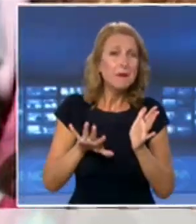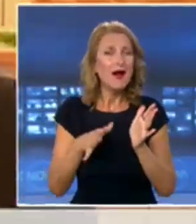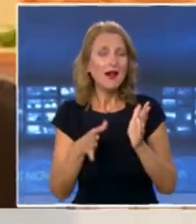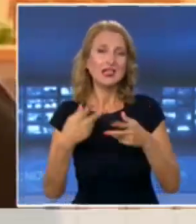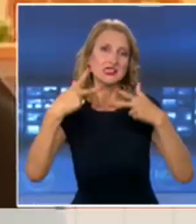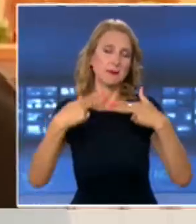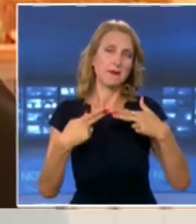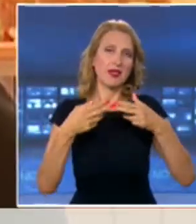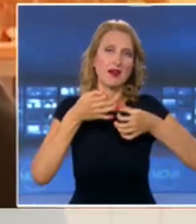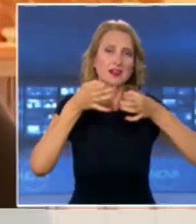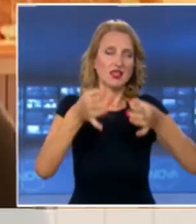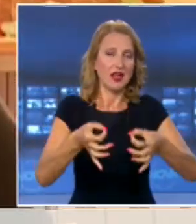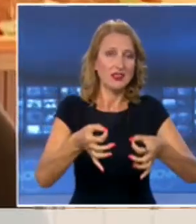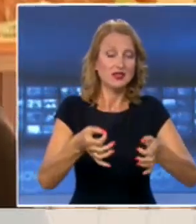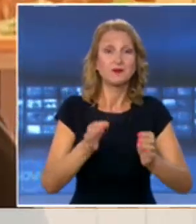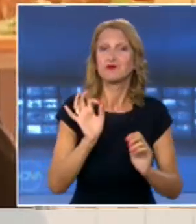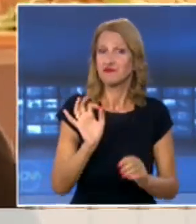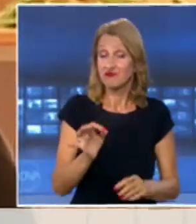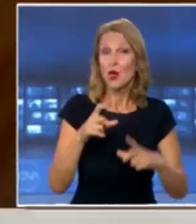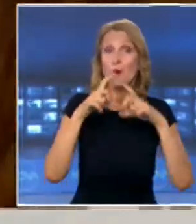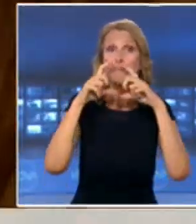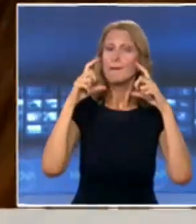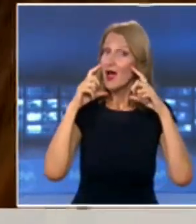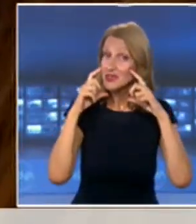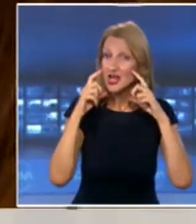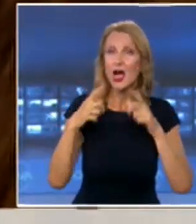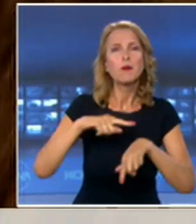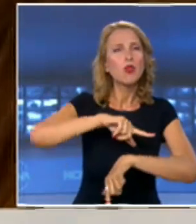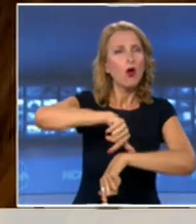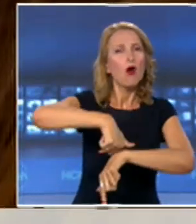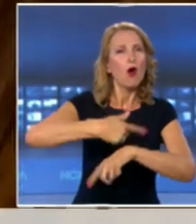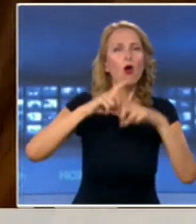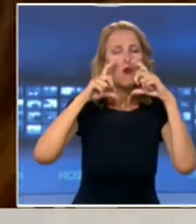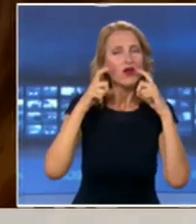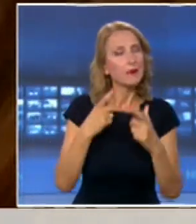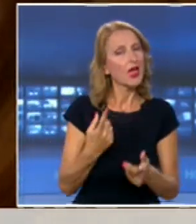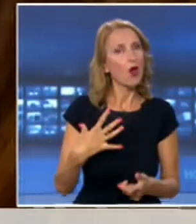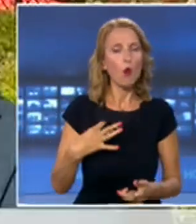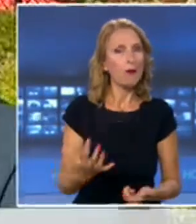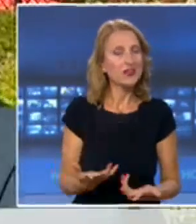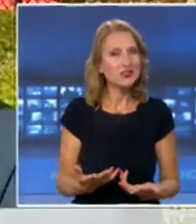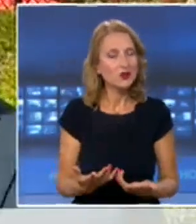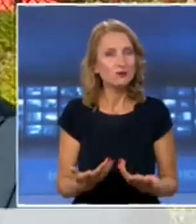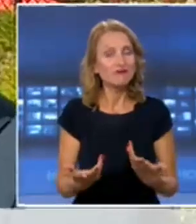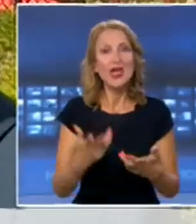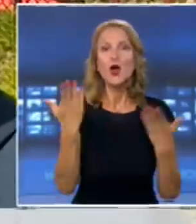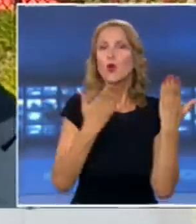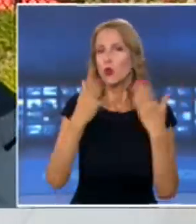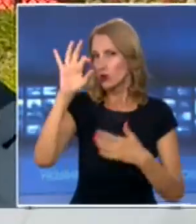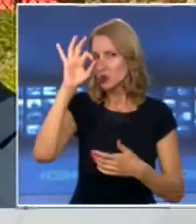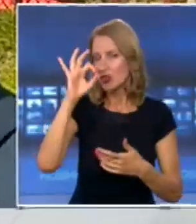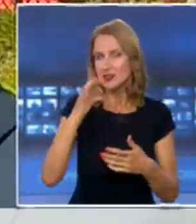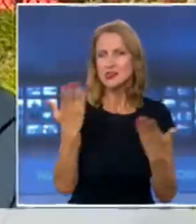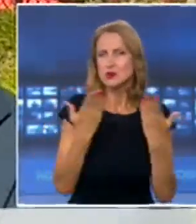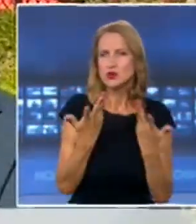вируса. Въпреки това обаче, носенето на маска продължително време крие и своите рискове. Учениците са заети в училище около